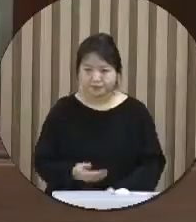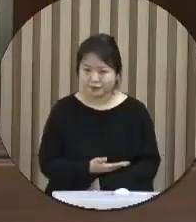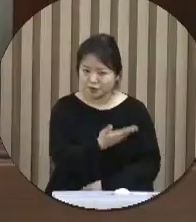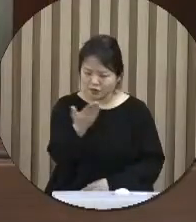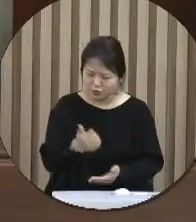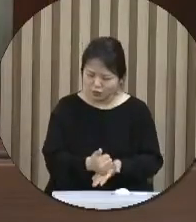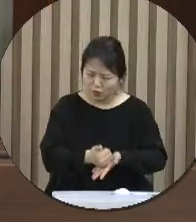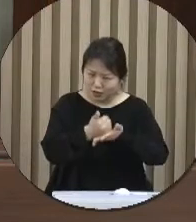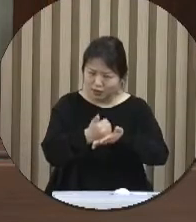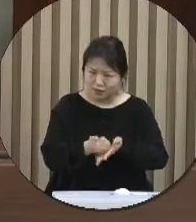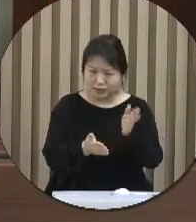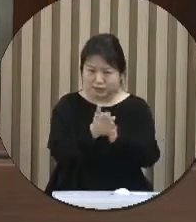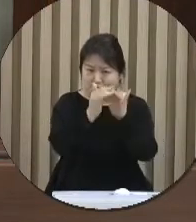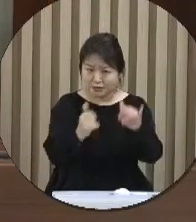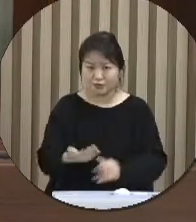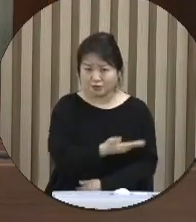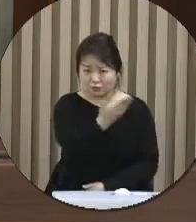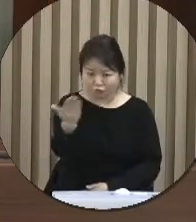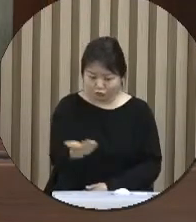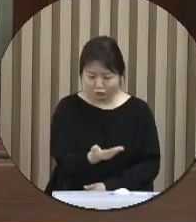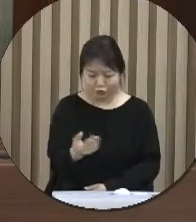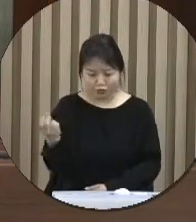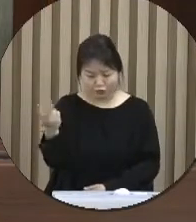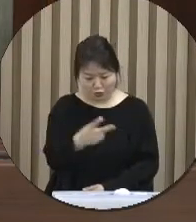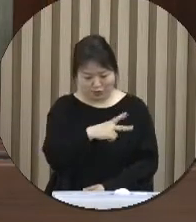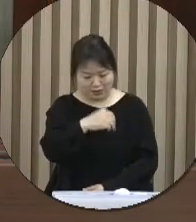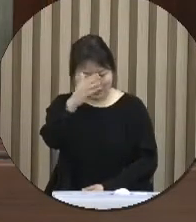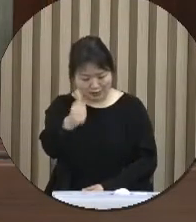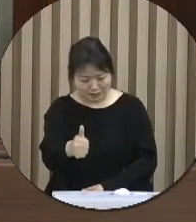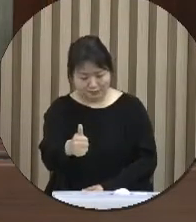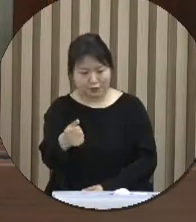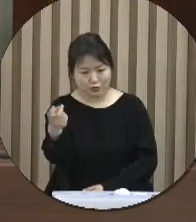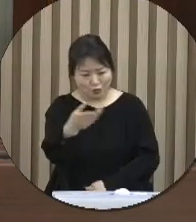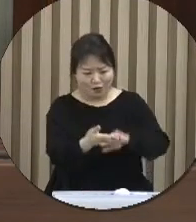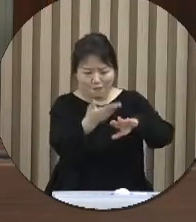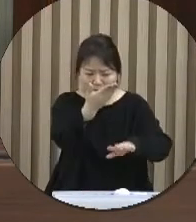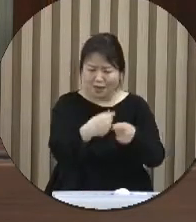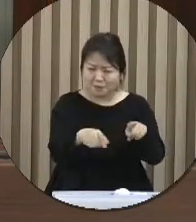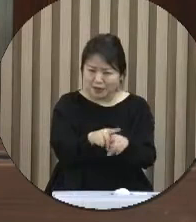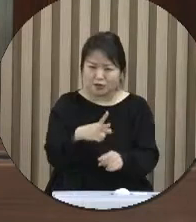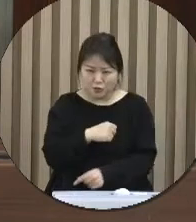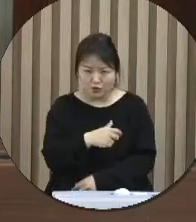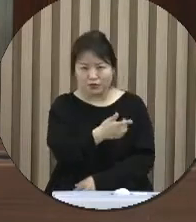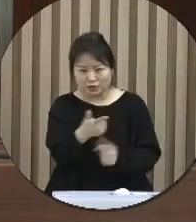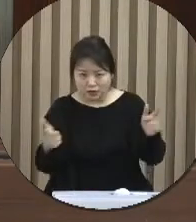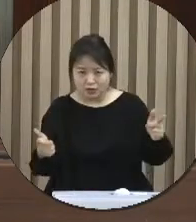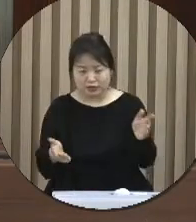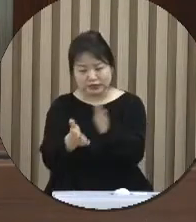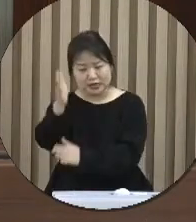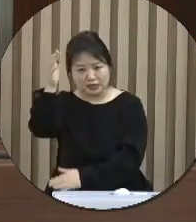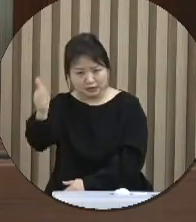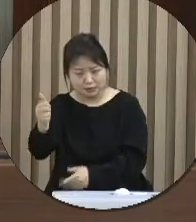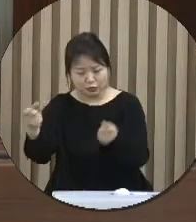존경하는 94만 화성 시민 여러분, 원유민 의장님을 비롯한 선배 동료 의원님, 서철모